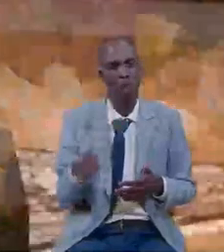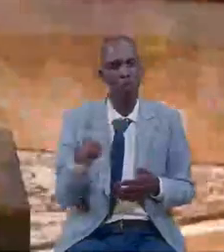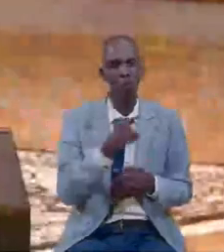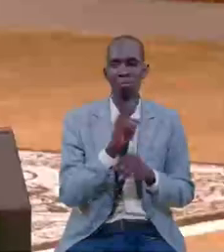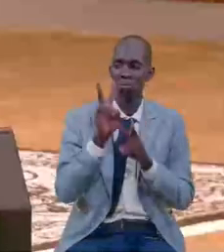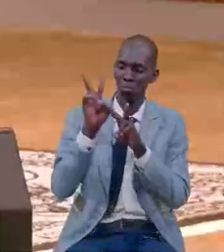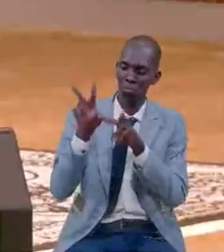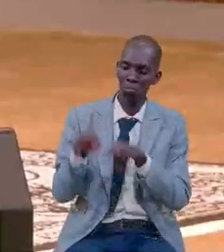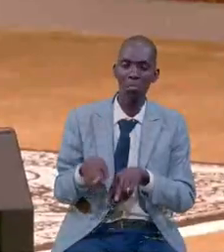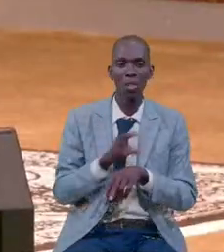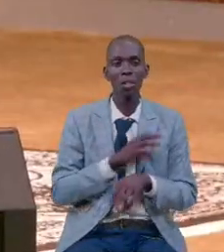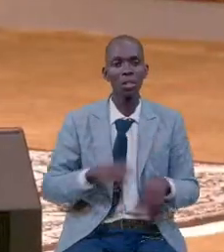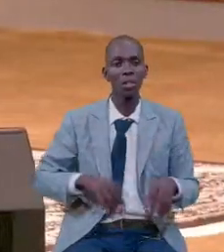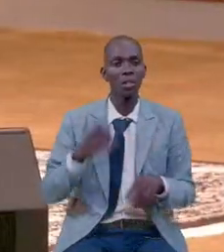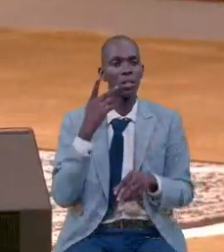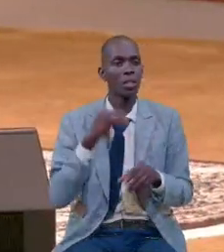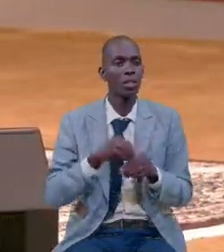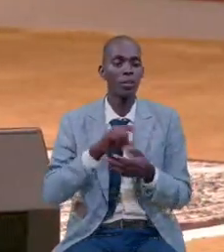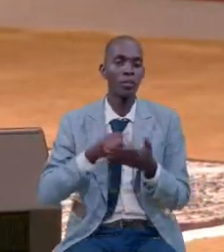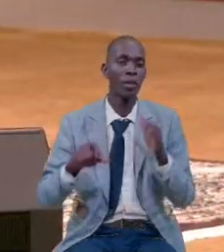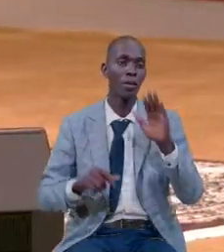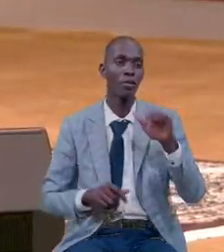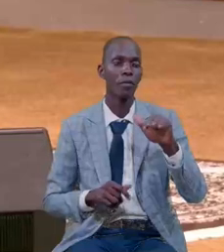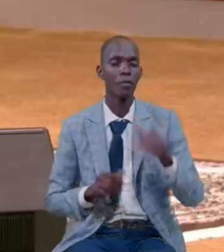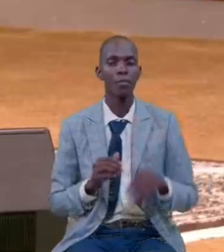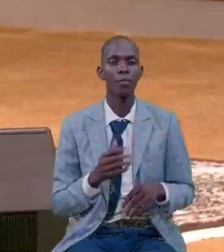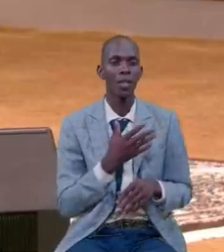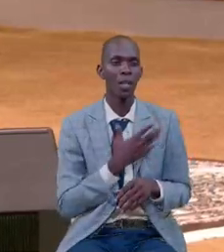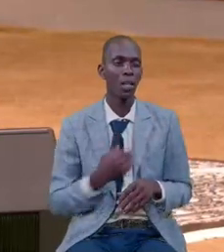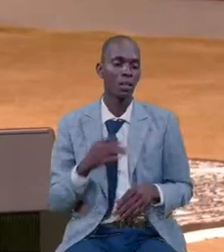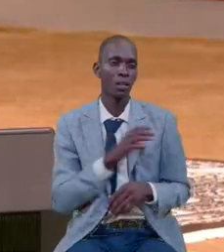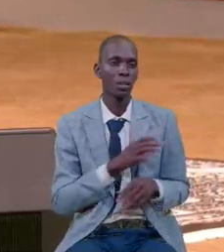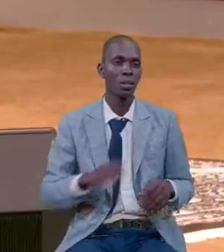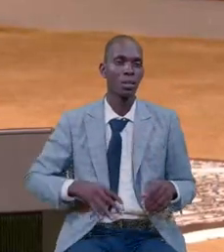lui. Verset 15. Jésus leur dit,